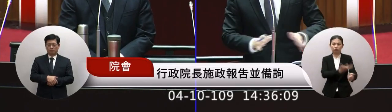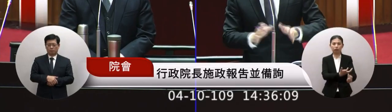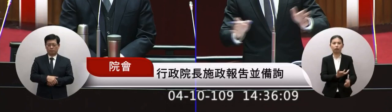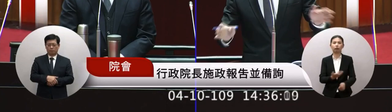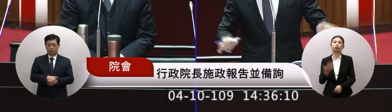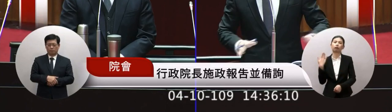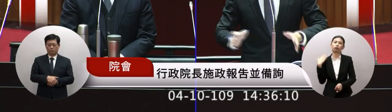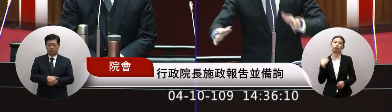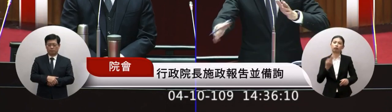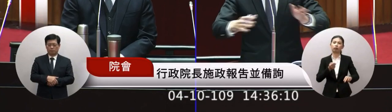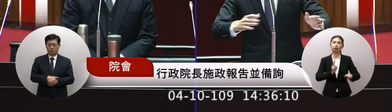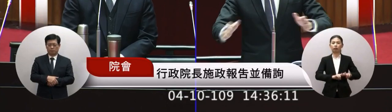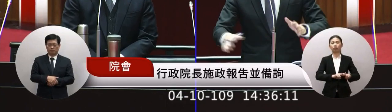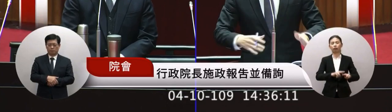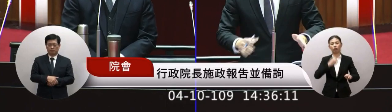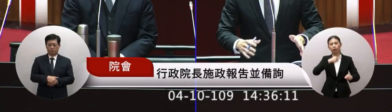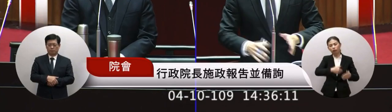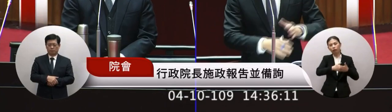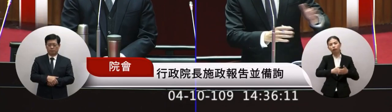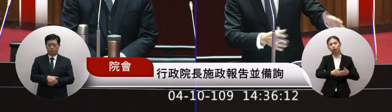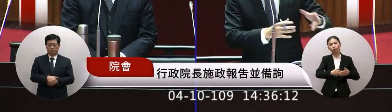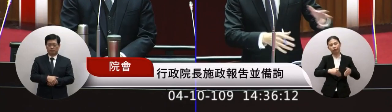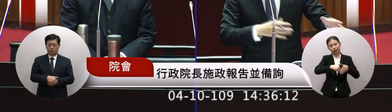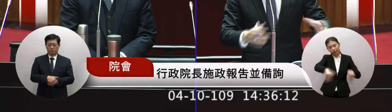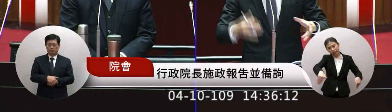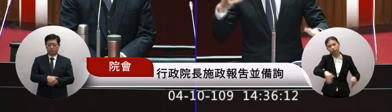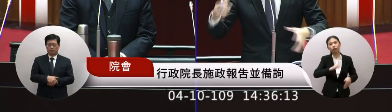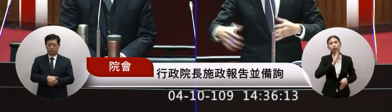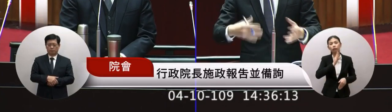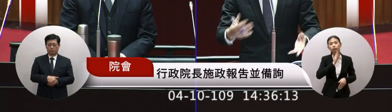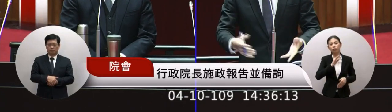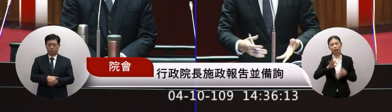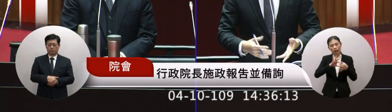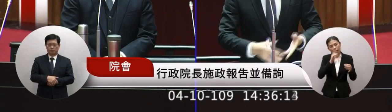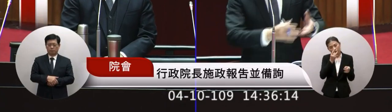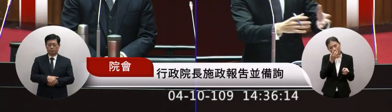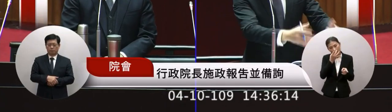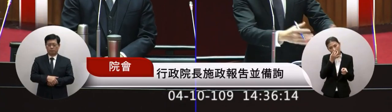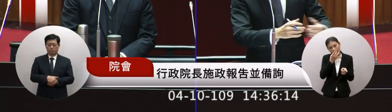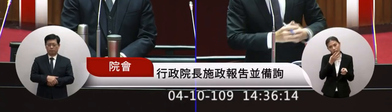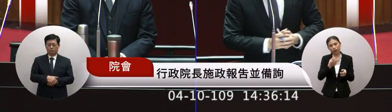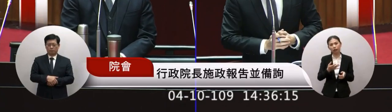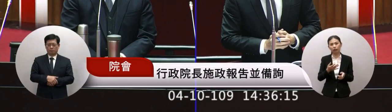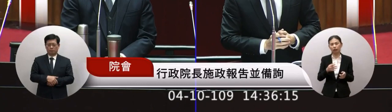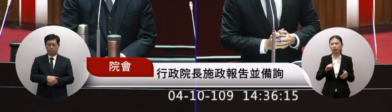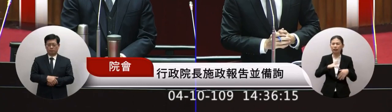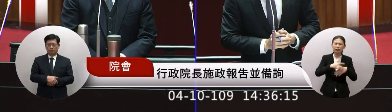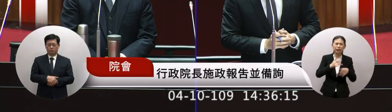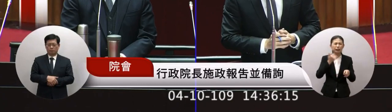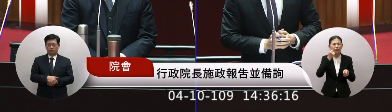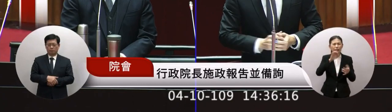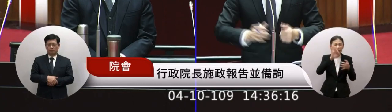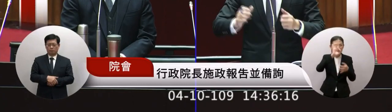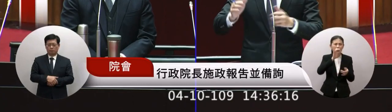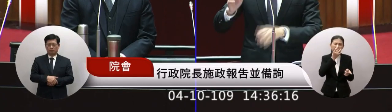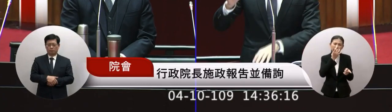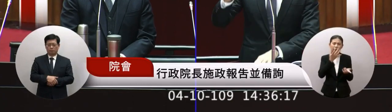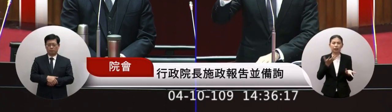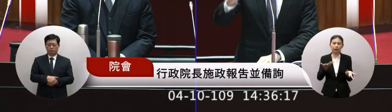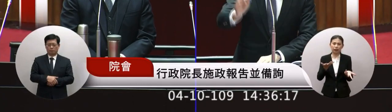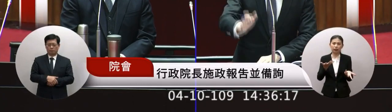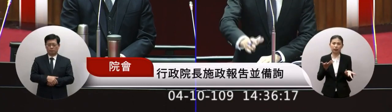开放嘛，中国甲台湾咱之间无来往，所以讲惊讲无法度联络，无法度交通，啊，找无伊的亲戚来继承，所以